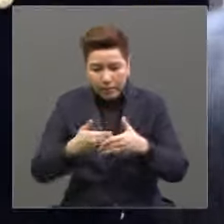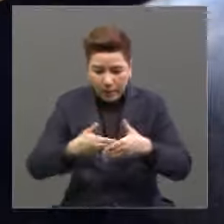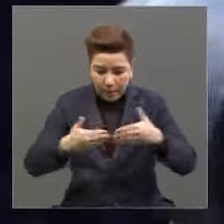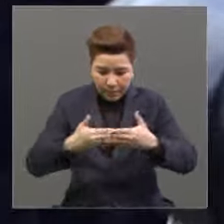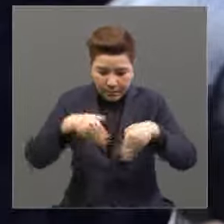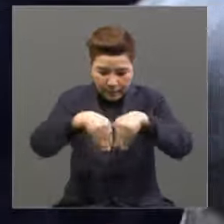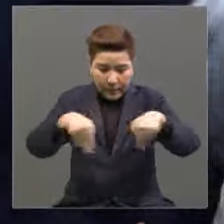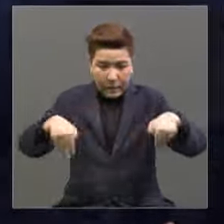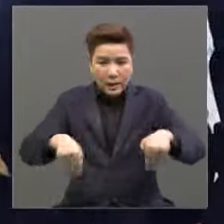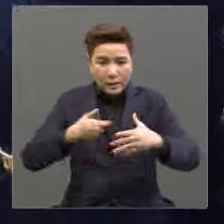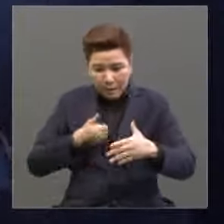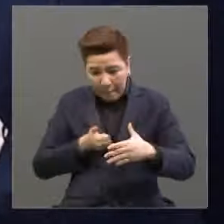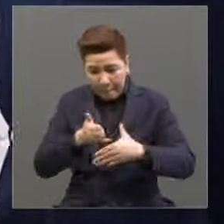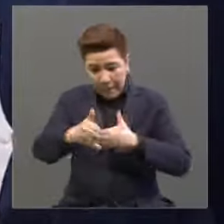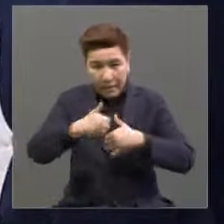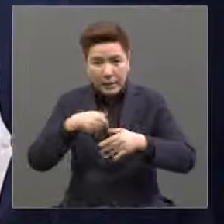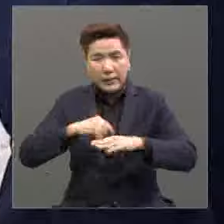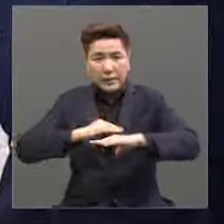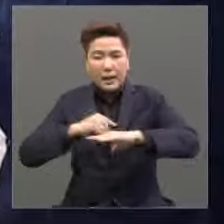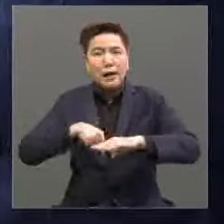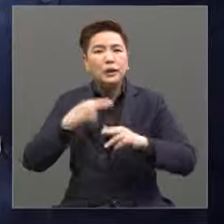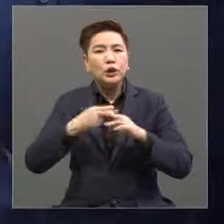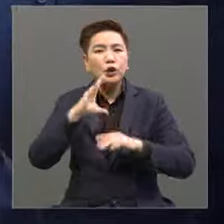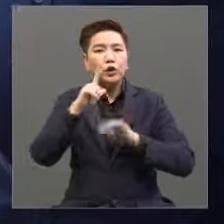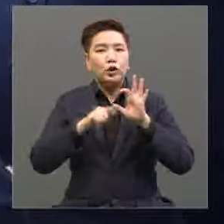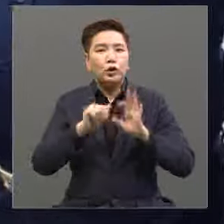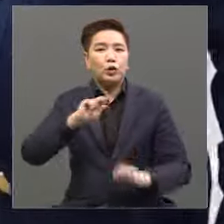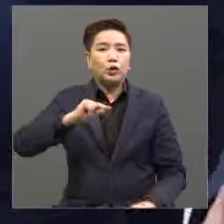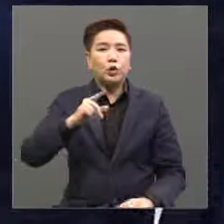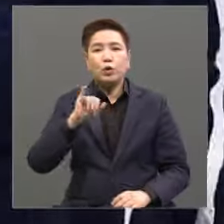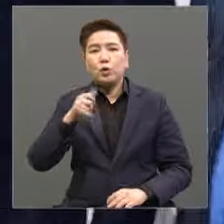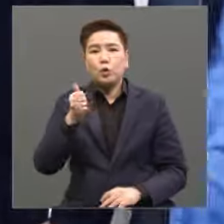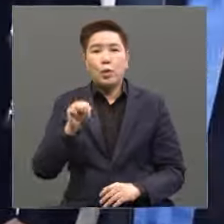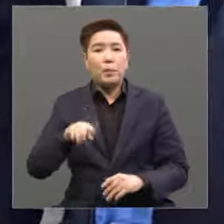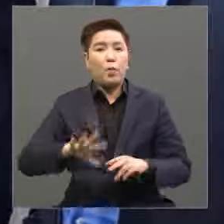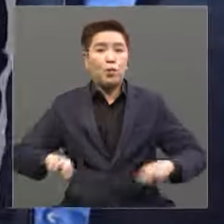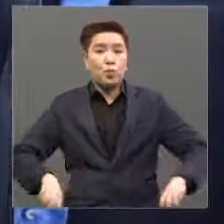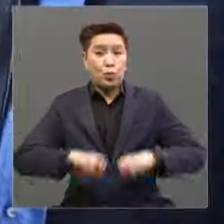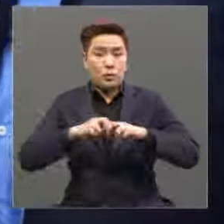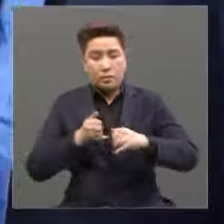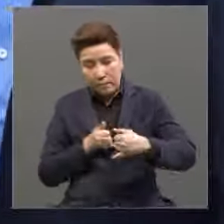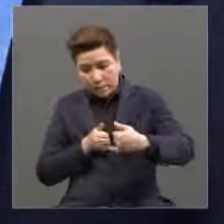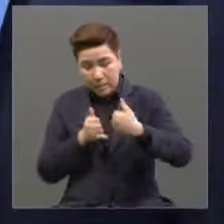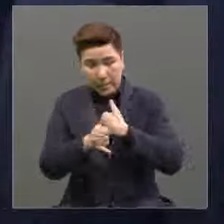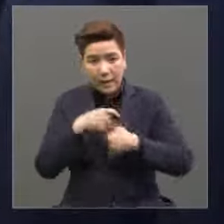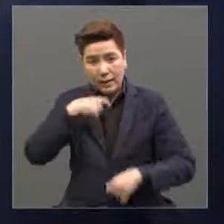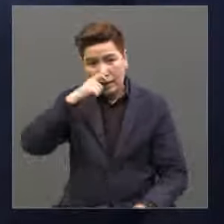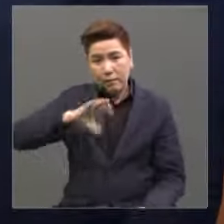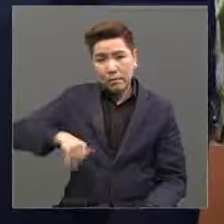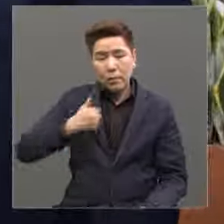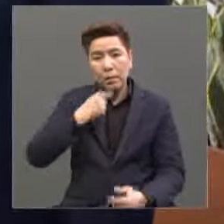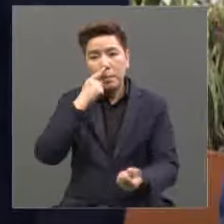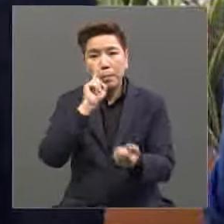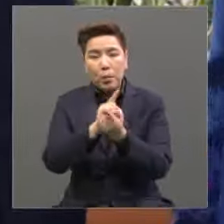แดนถาวรช่องจอมค่ะที่ตำบลด่านอำเภอกับเชิงจังหวัดสุรินทร์พร้อมกันนี้ก็ยังร่วมประชุมนะคะกับนาย